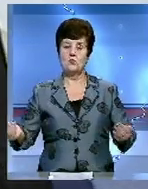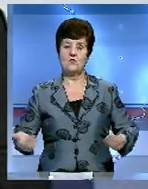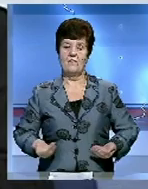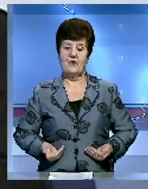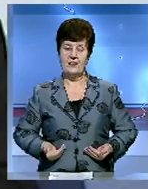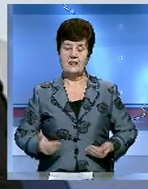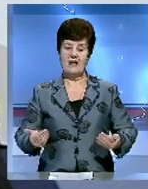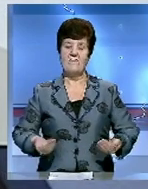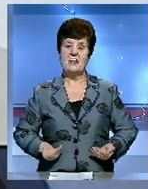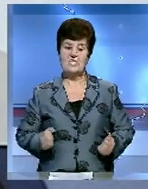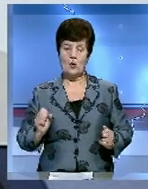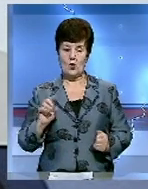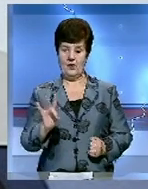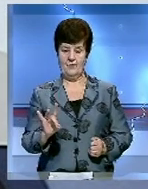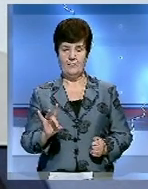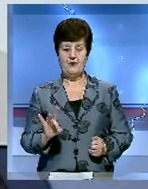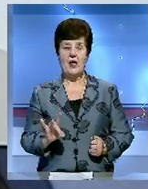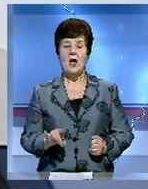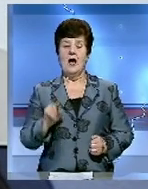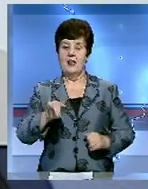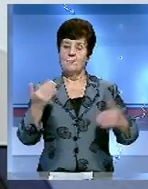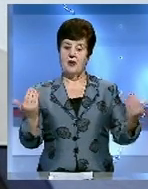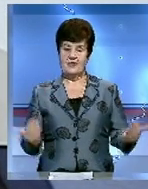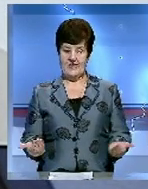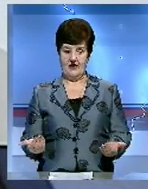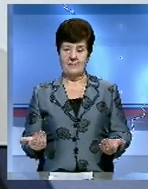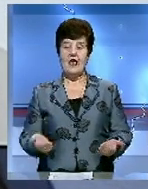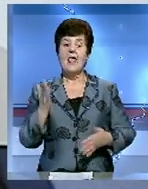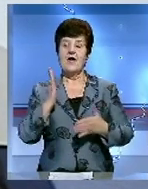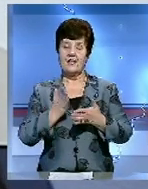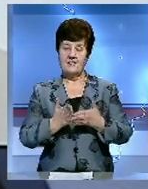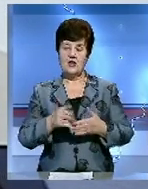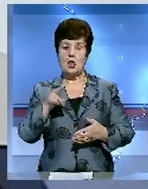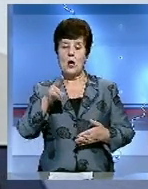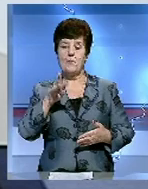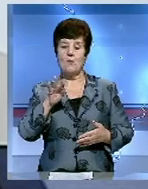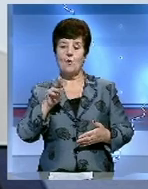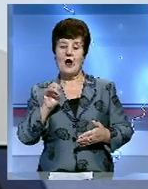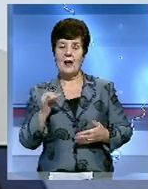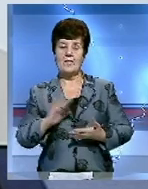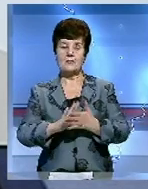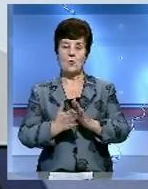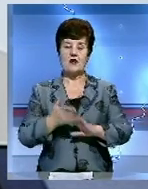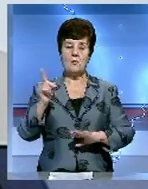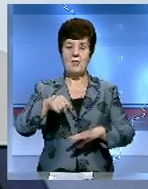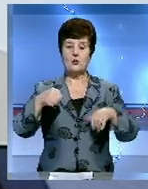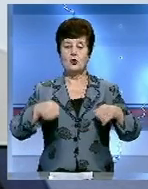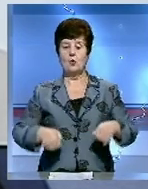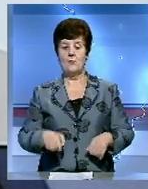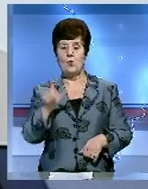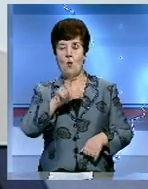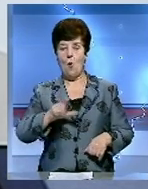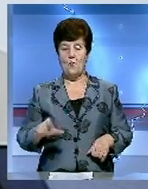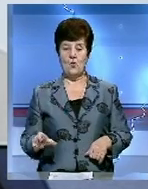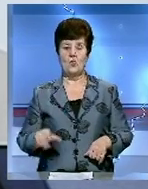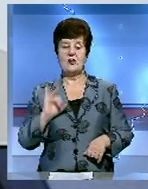vieților. În prezent, există provocare accentuate pentru drepturile omului și